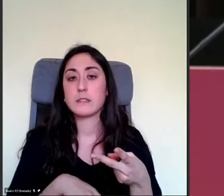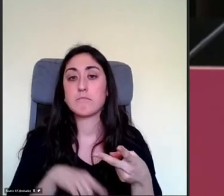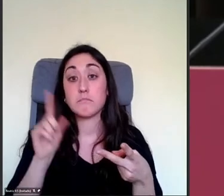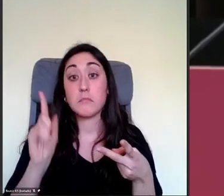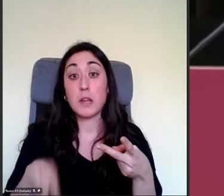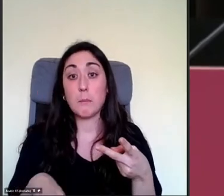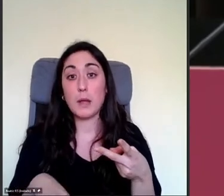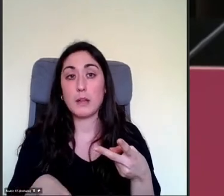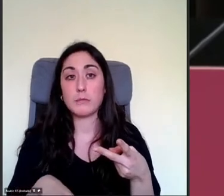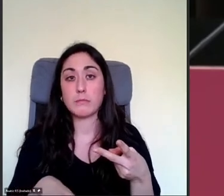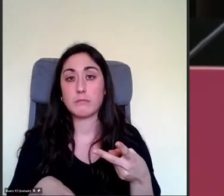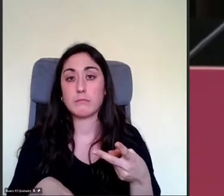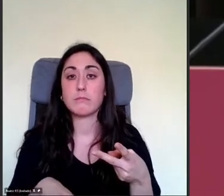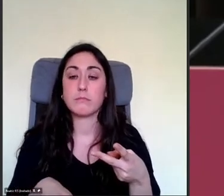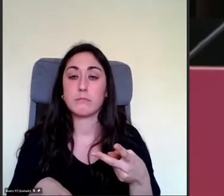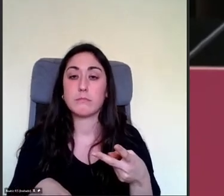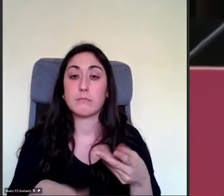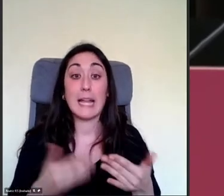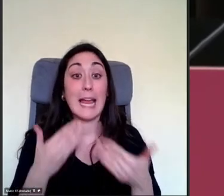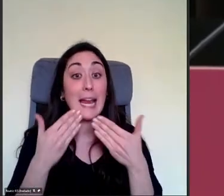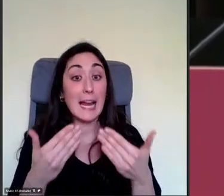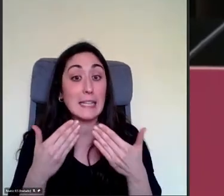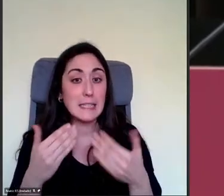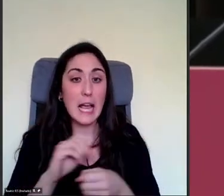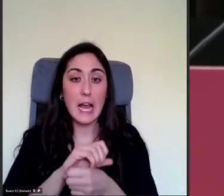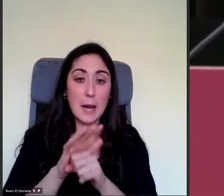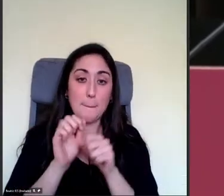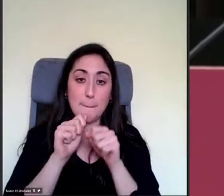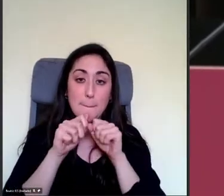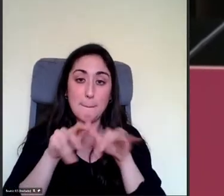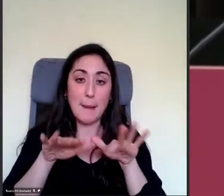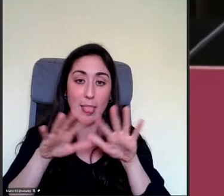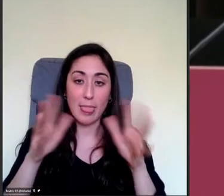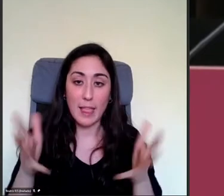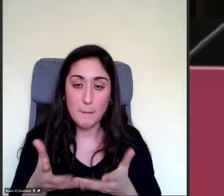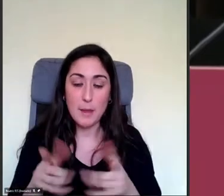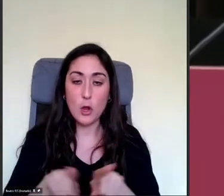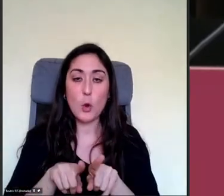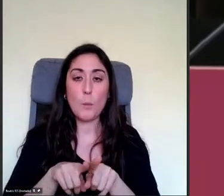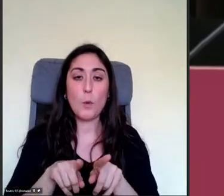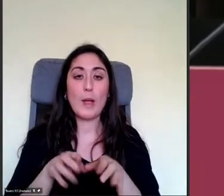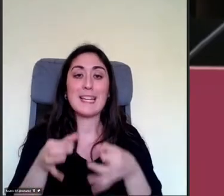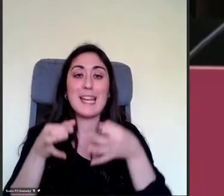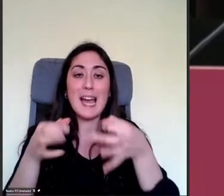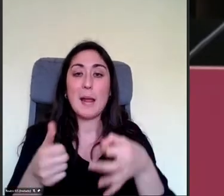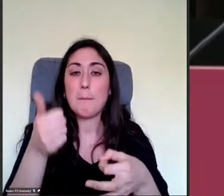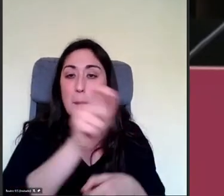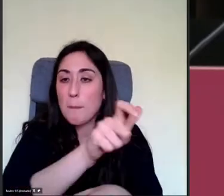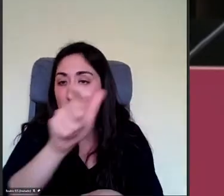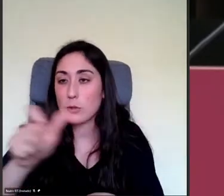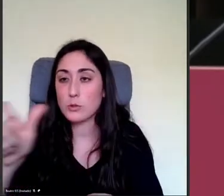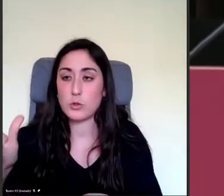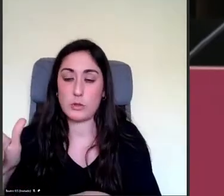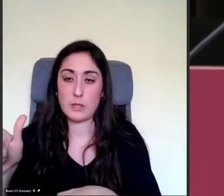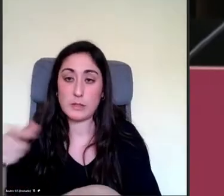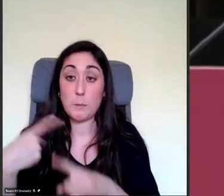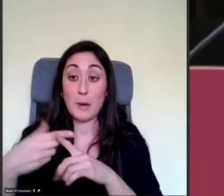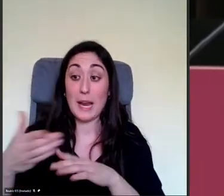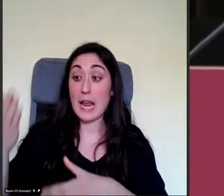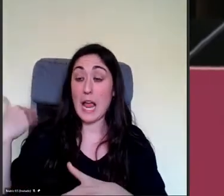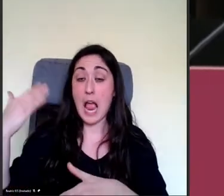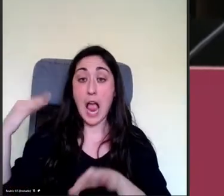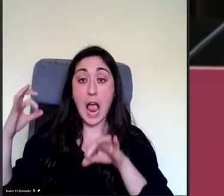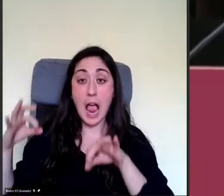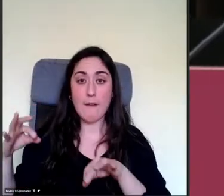aquesta pandèmia ha servit per arribar a més persones perquè abans no es plantejava el fet d'entrar a